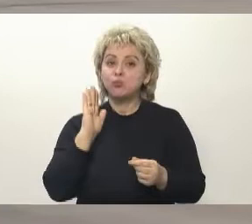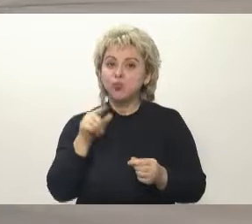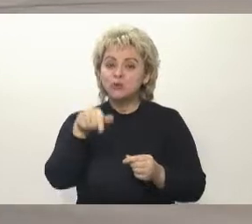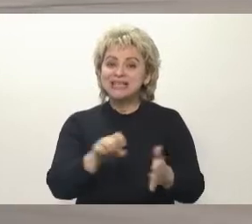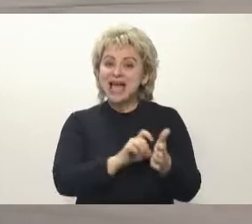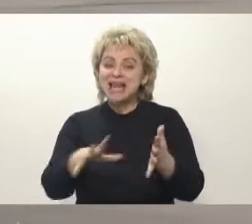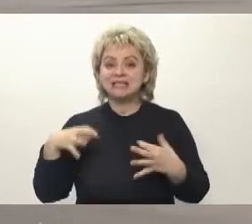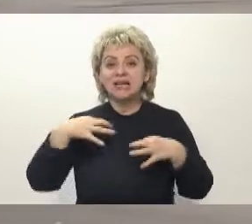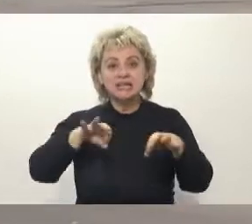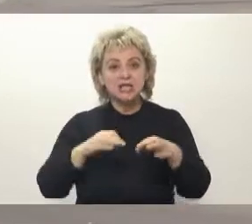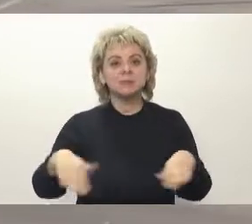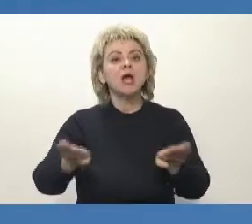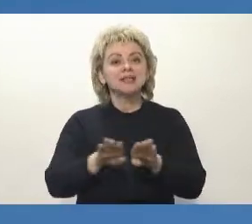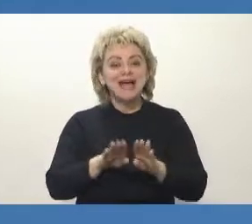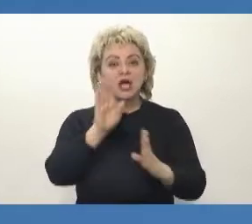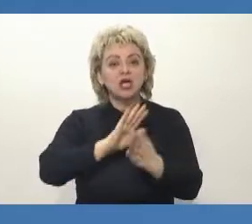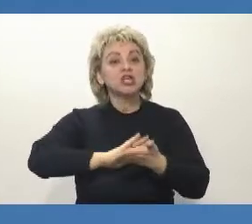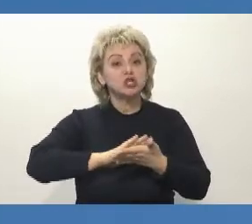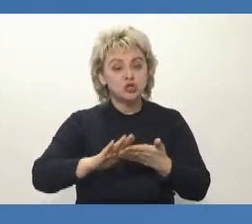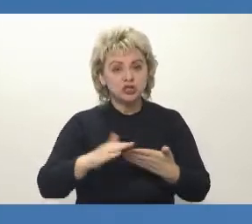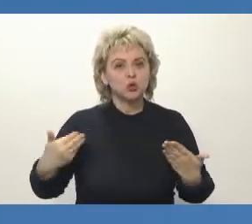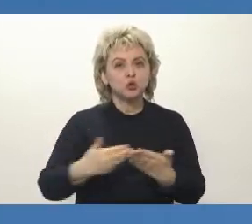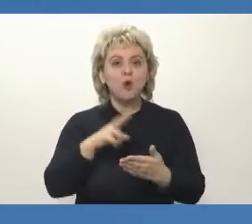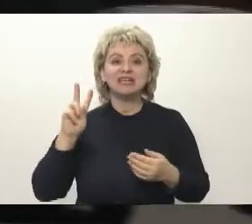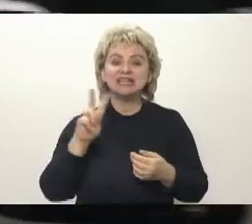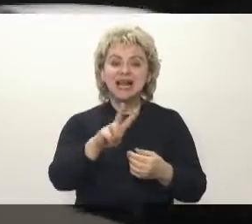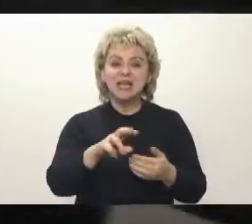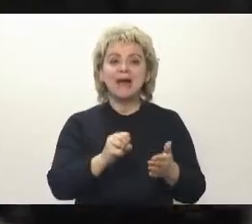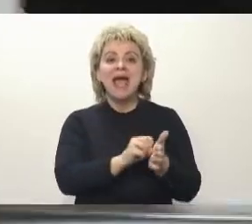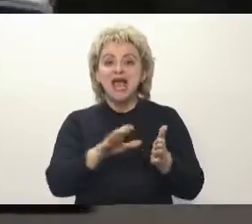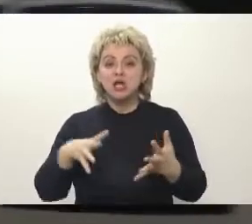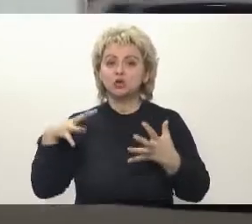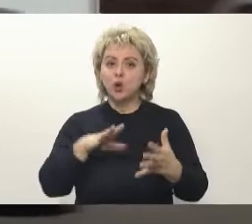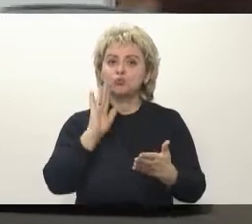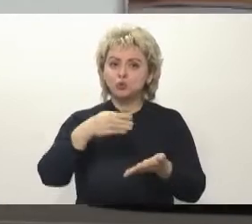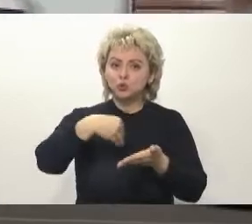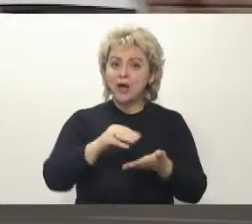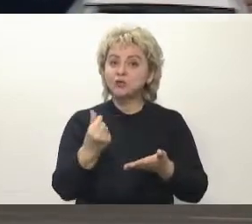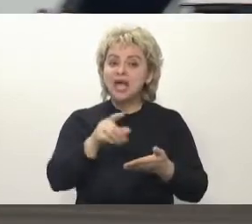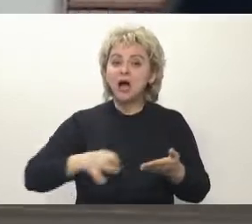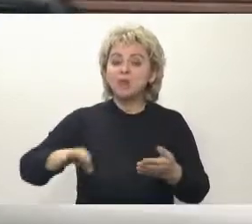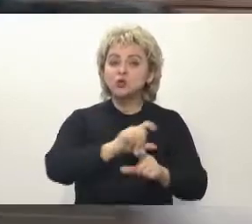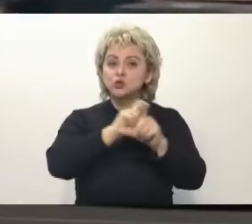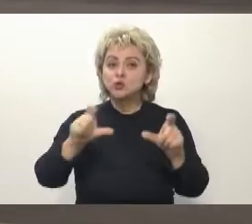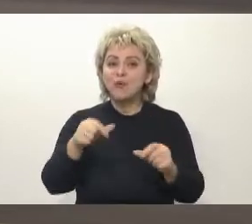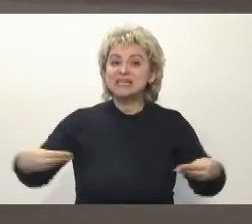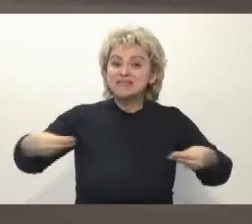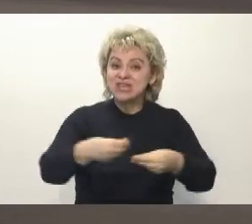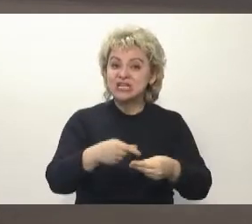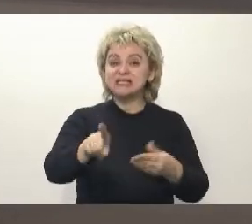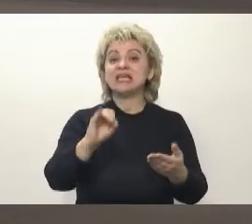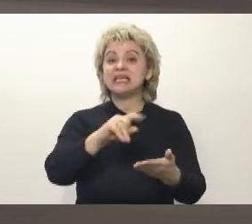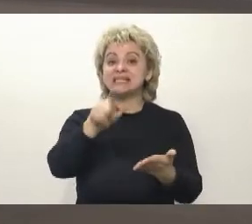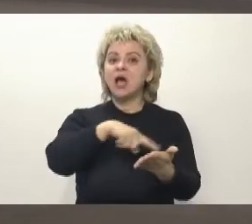станет электротранспорт, как экологически чистый. Новые троллейбусы и электробусы будут покупаться на деньги областного бюджета с софинансированием